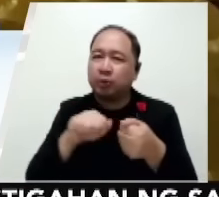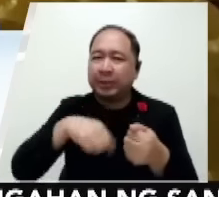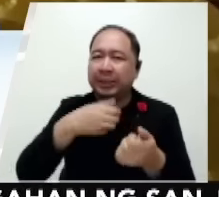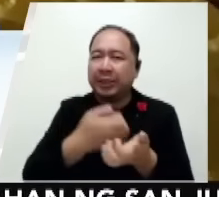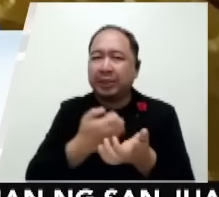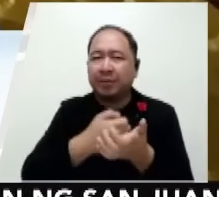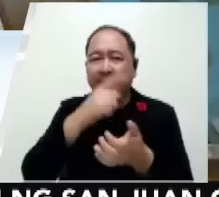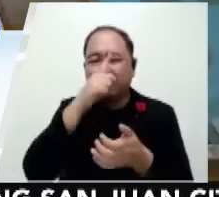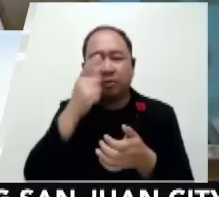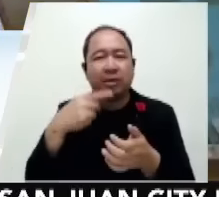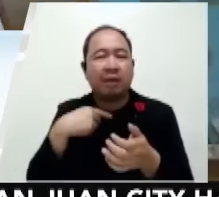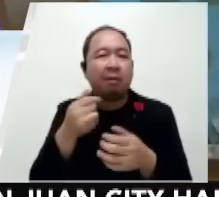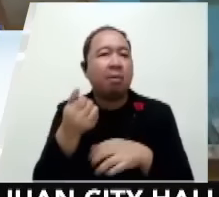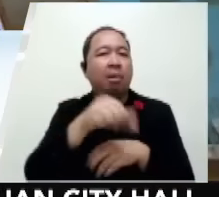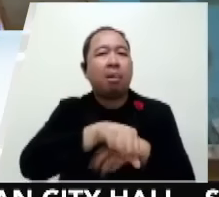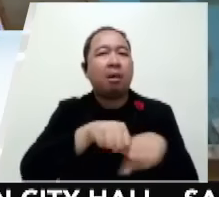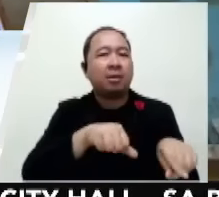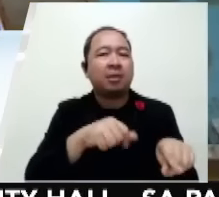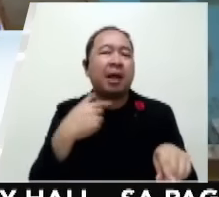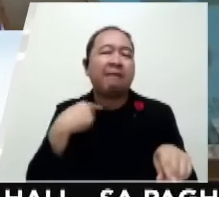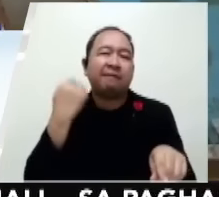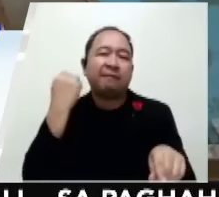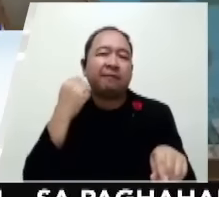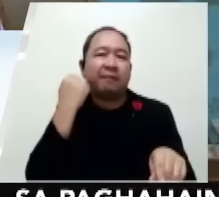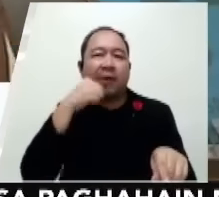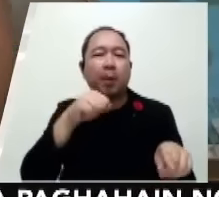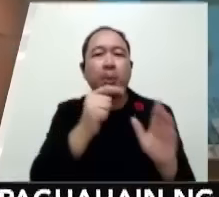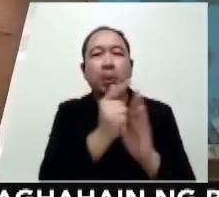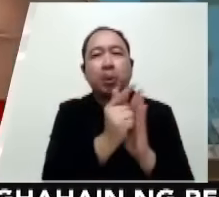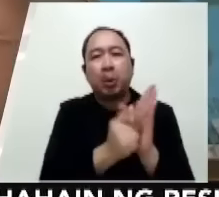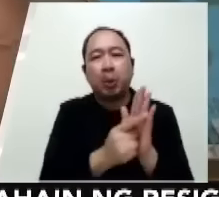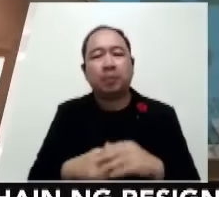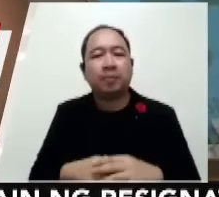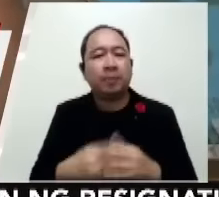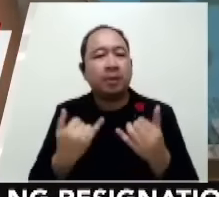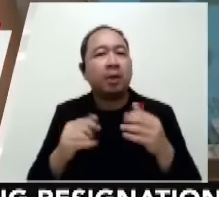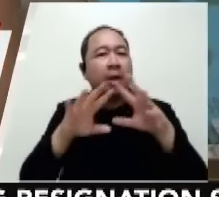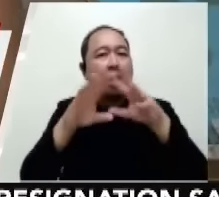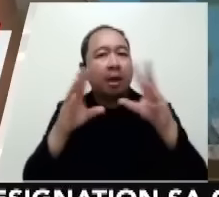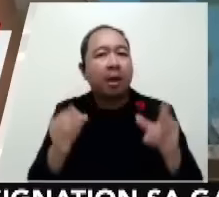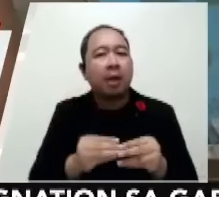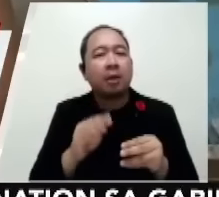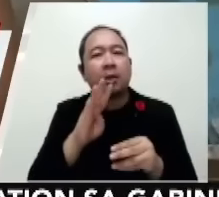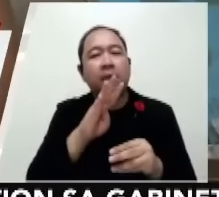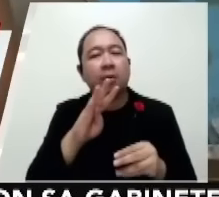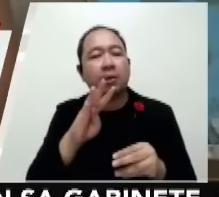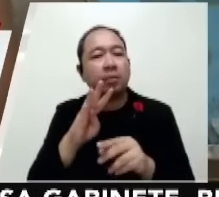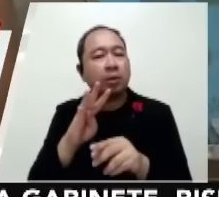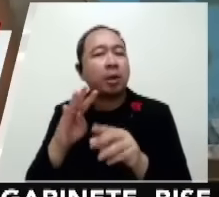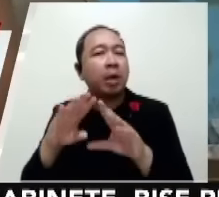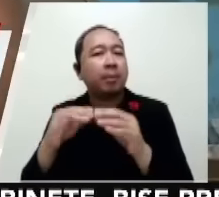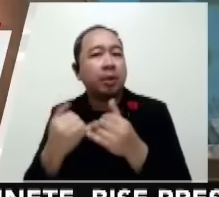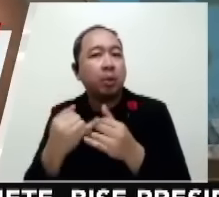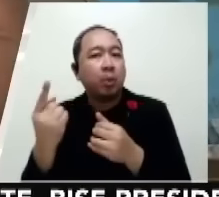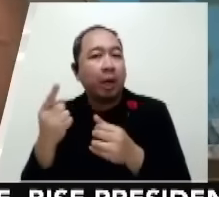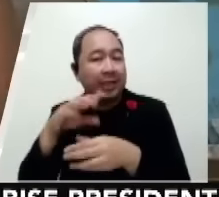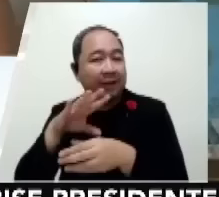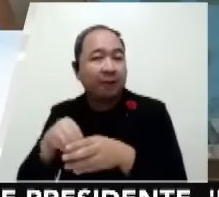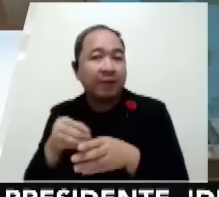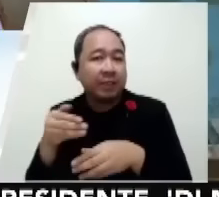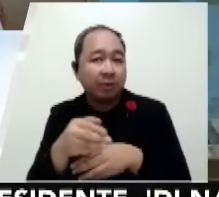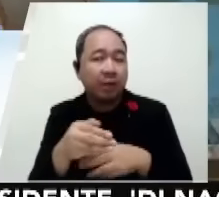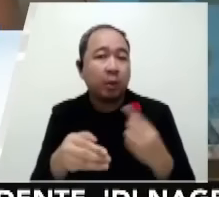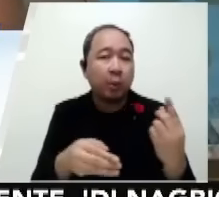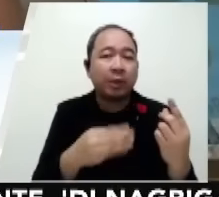of illegal access. Kabuang apat na kumpanya, dalawa may kinilaman sa isda, isa sa asukal at isa sa bigas, ang plano